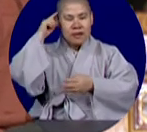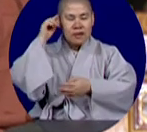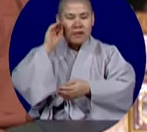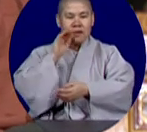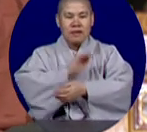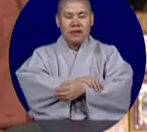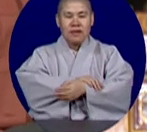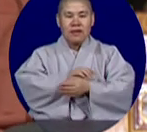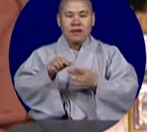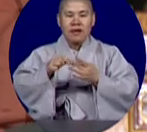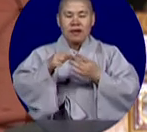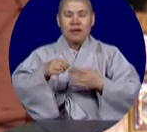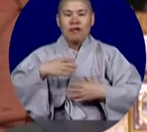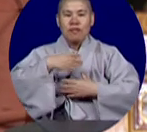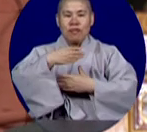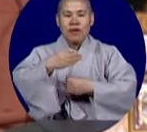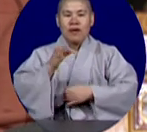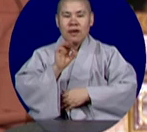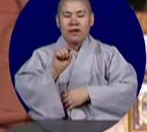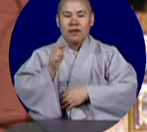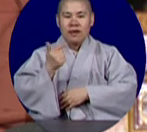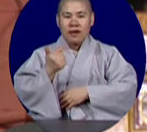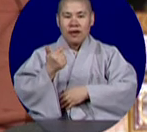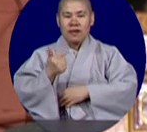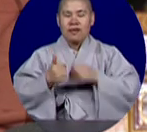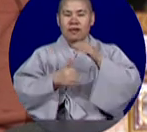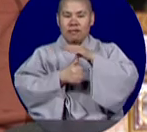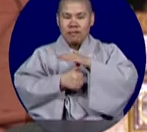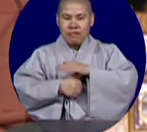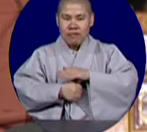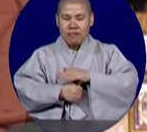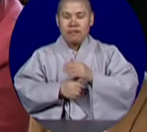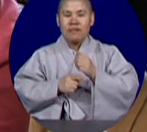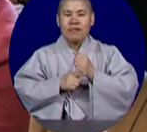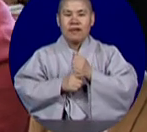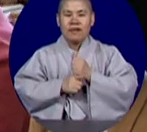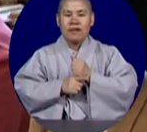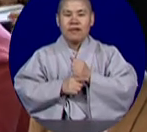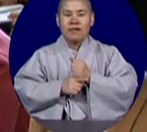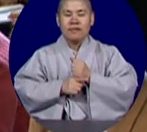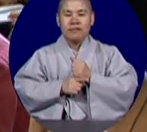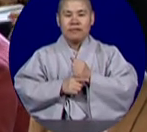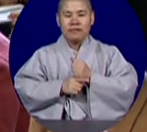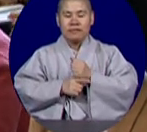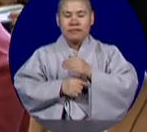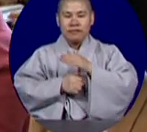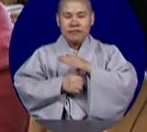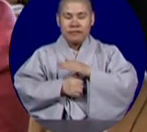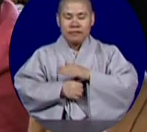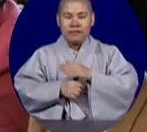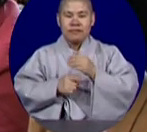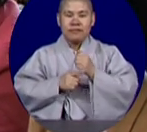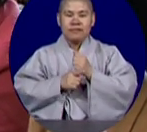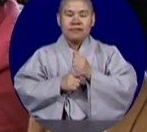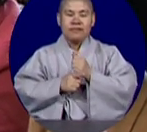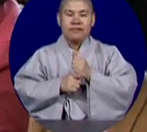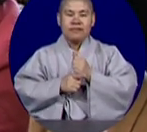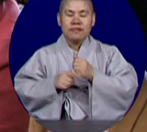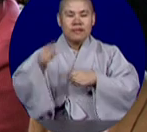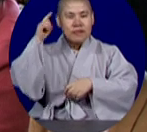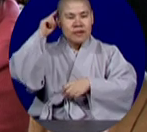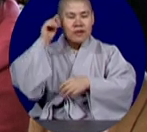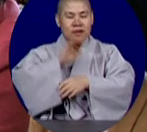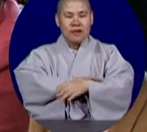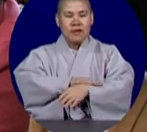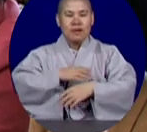편안할 안자의 의미예요. 참을인, 참는다는 게. 그 참는다라는 의미는 지혜고